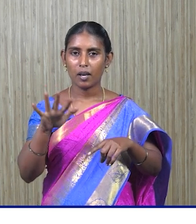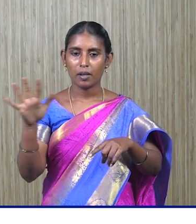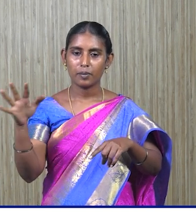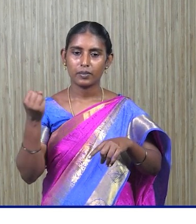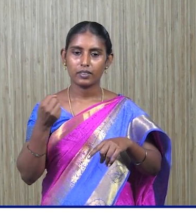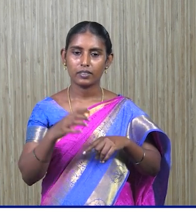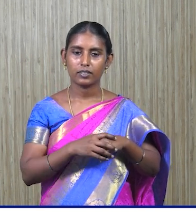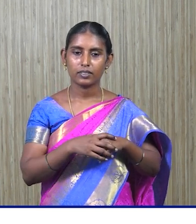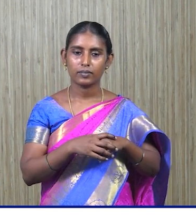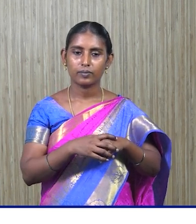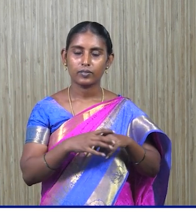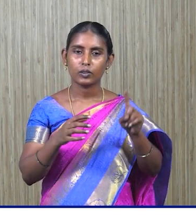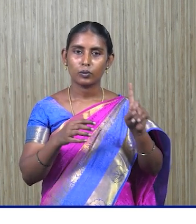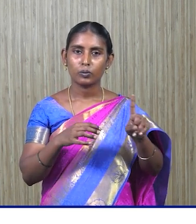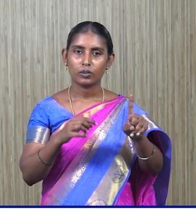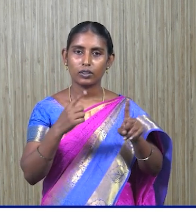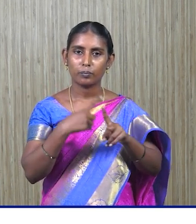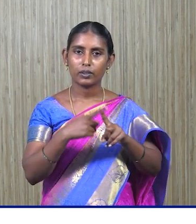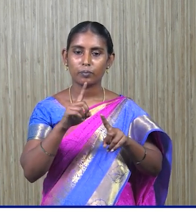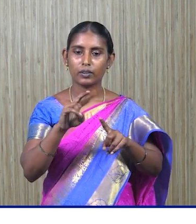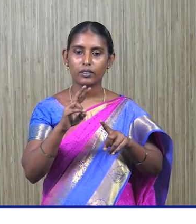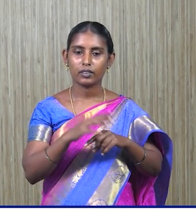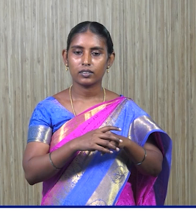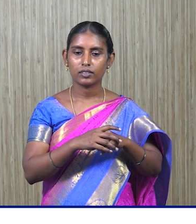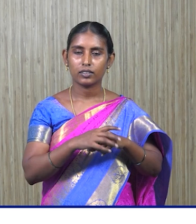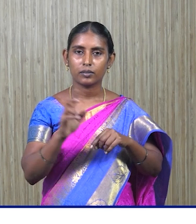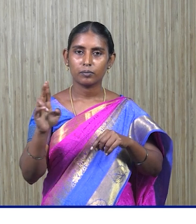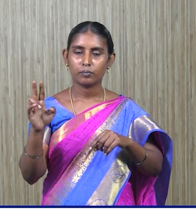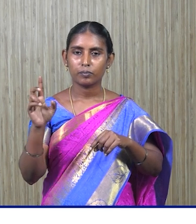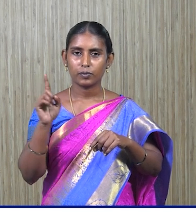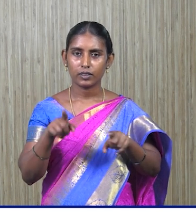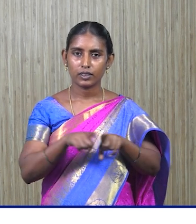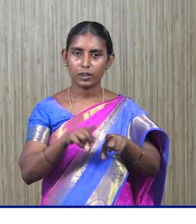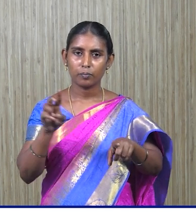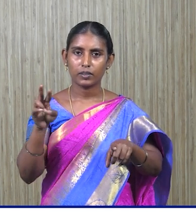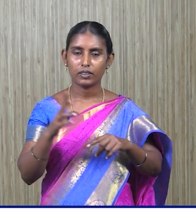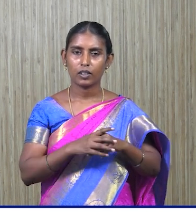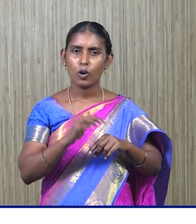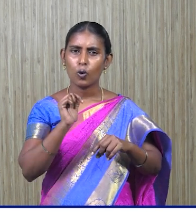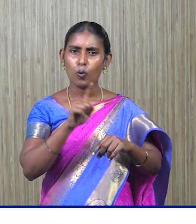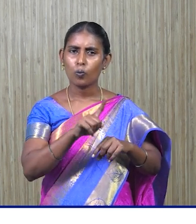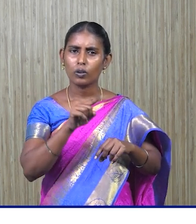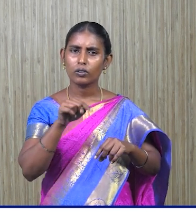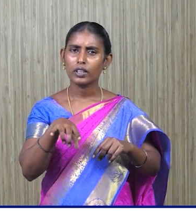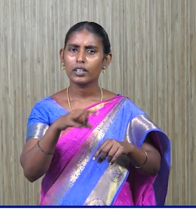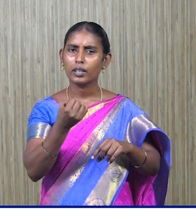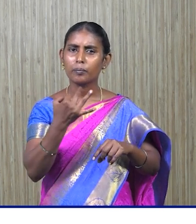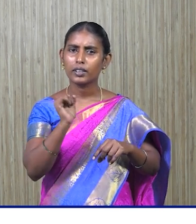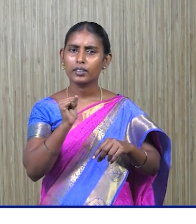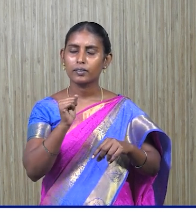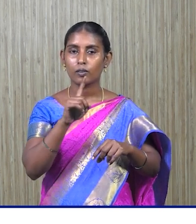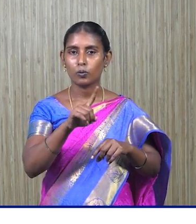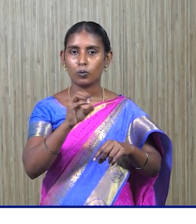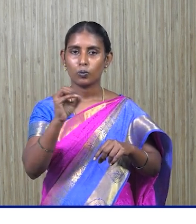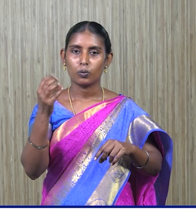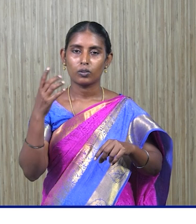கிடைக்கும்? 55. 1 உடன் 12 பெருக்கினால் என்ன கிடைக்கும்? 12 கிடைக்கும். 1 உடன் எதை பெருக்கினால் 100 கிடைக்கும்? 100. இதன்